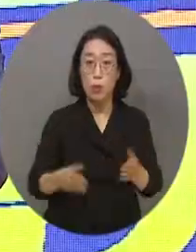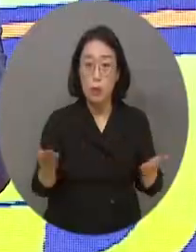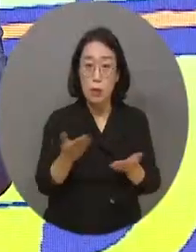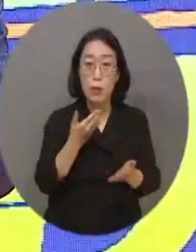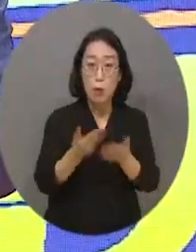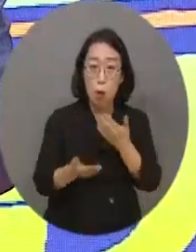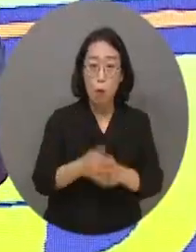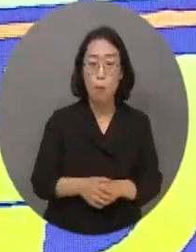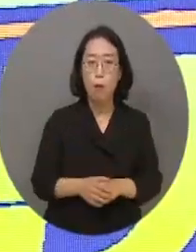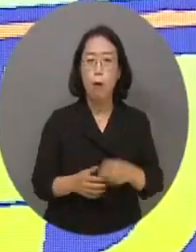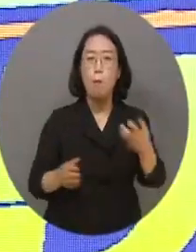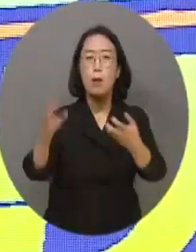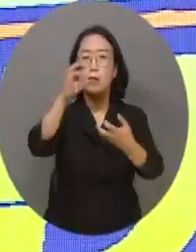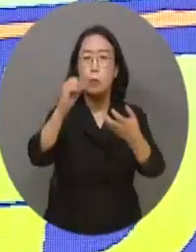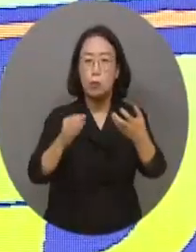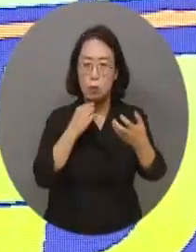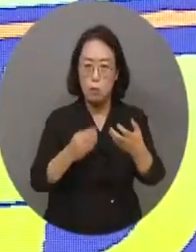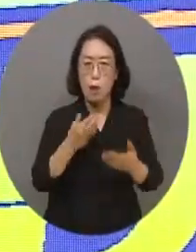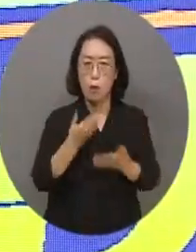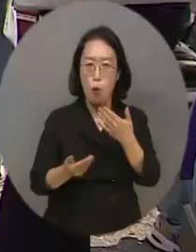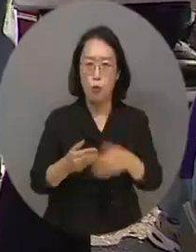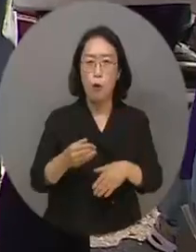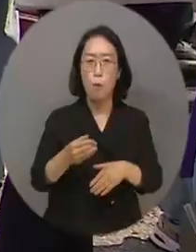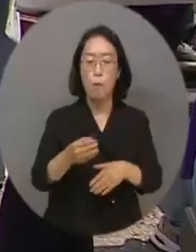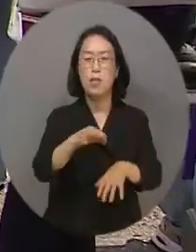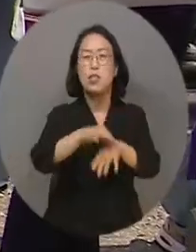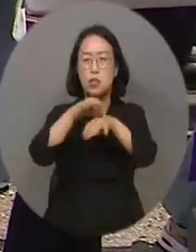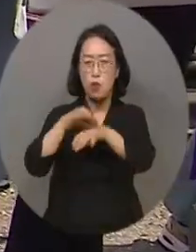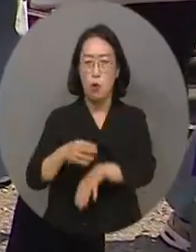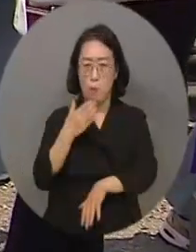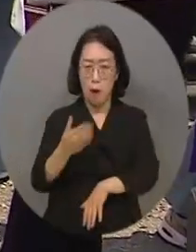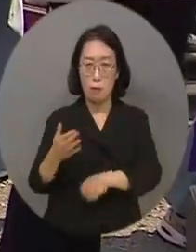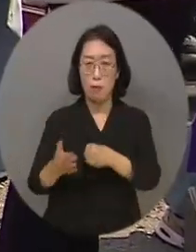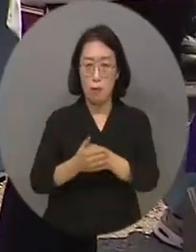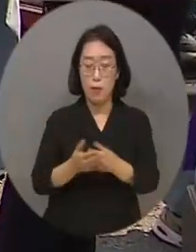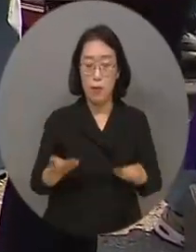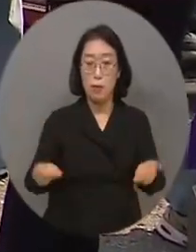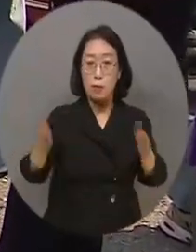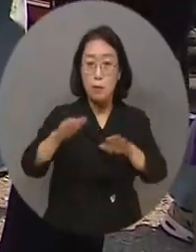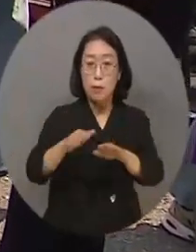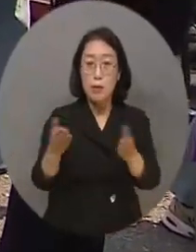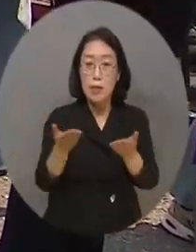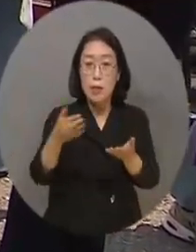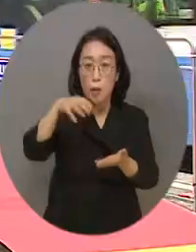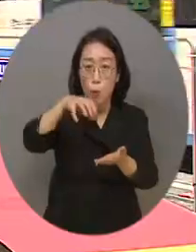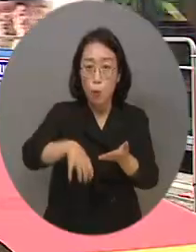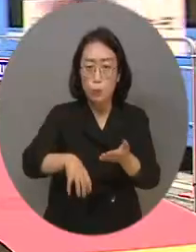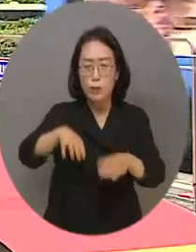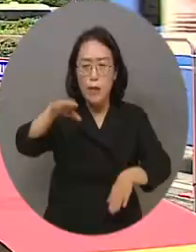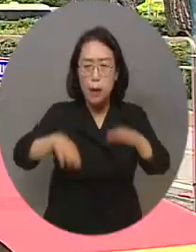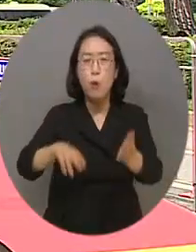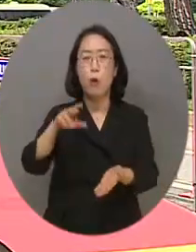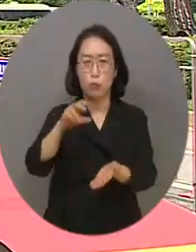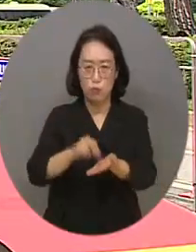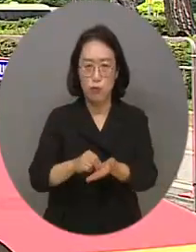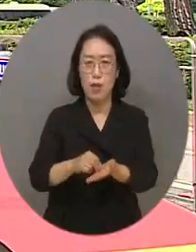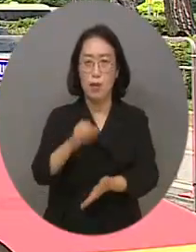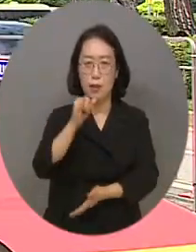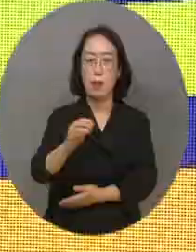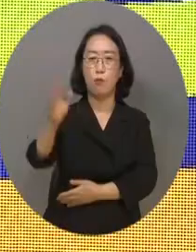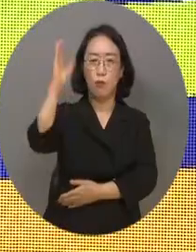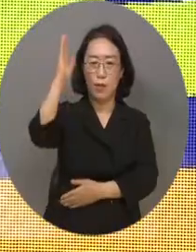경력의 80%만 인정된다며 장애인 자립생활지원센터에서 근무하는 직원들의 차별적 처우 문제도